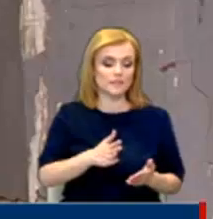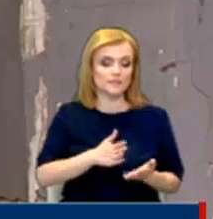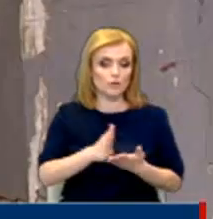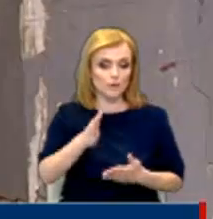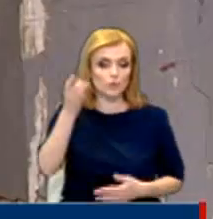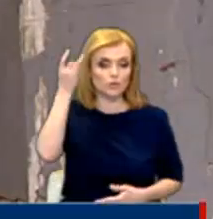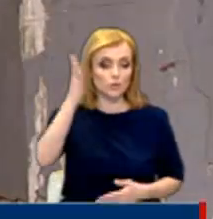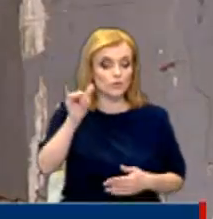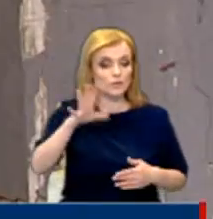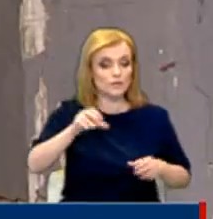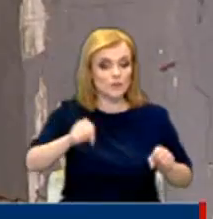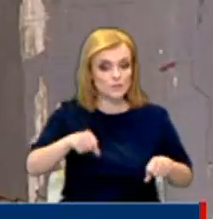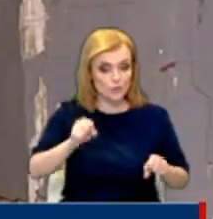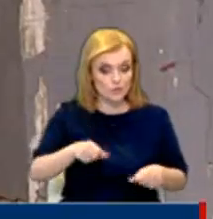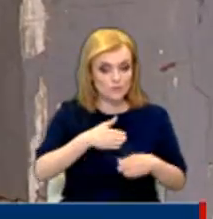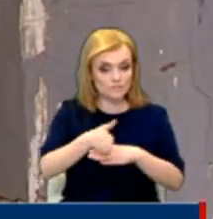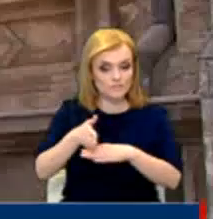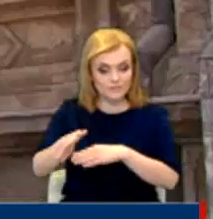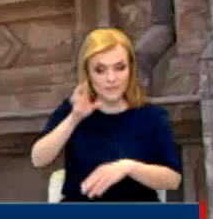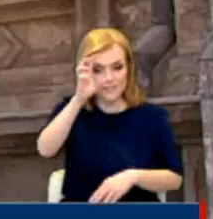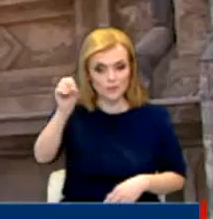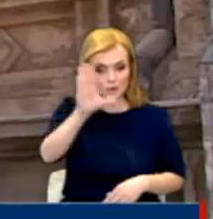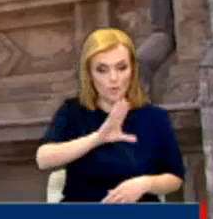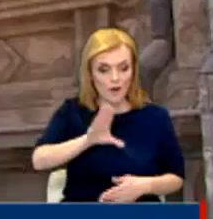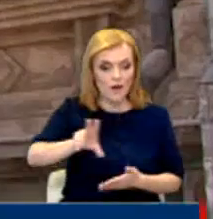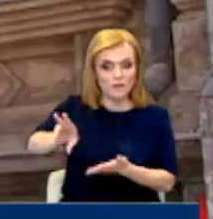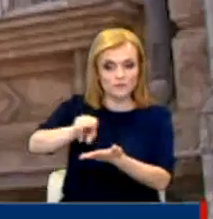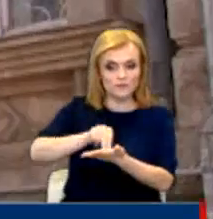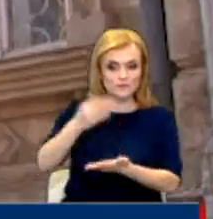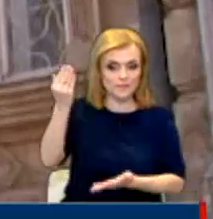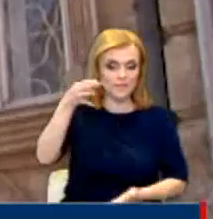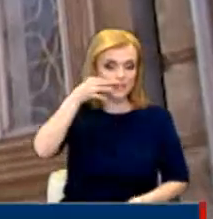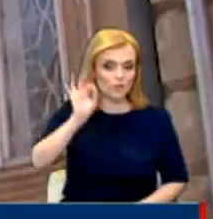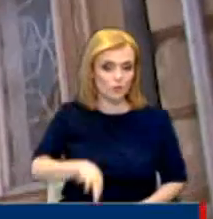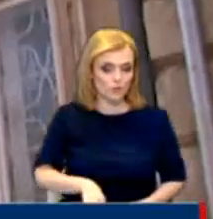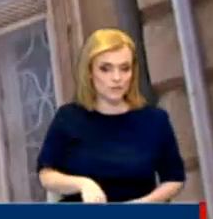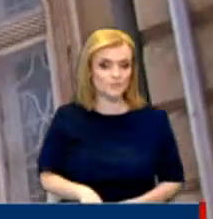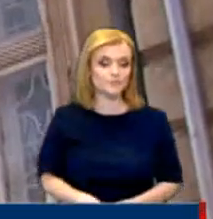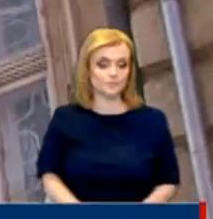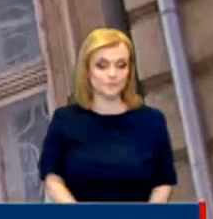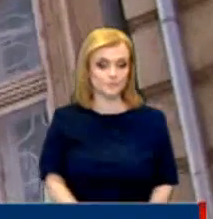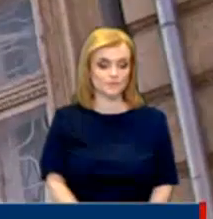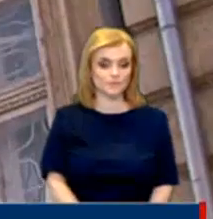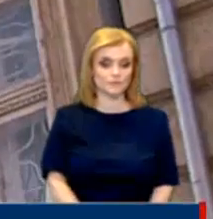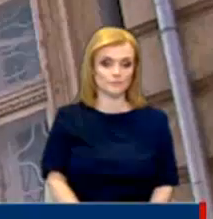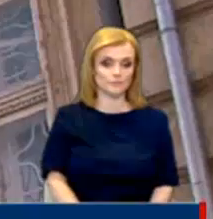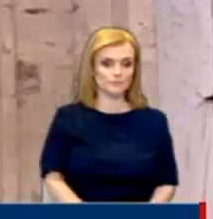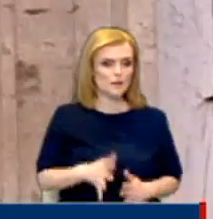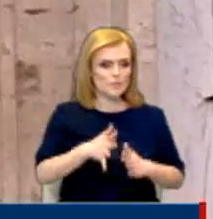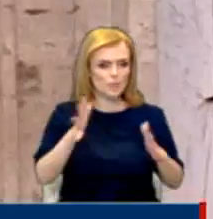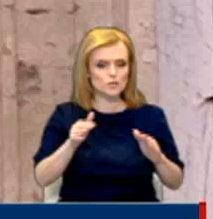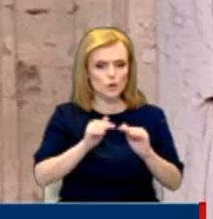avut posibilitatea să viziteze țări europene și să preia din experiența lor. Mai mulți